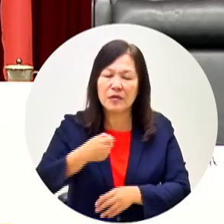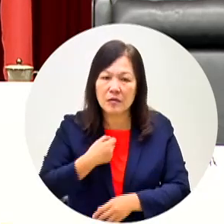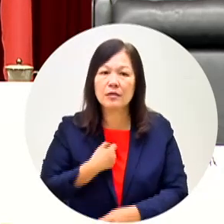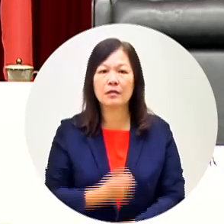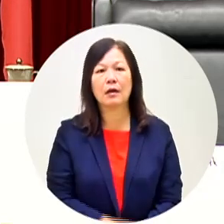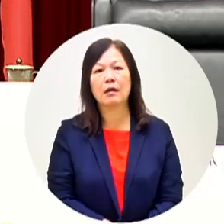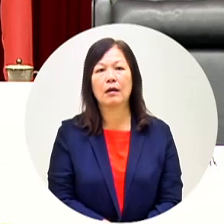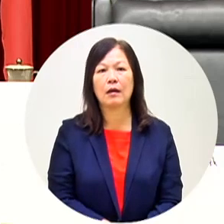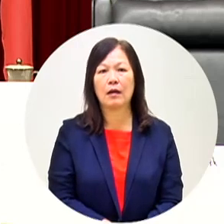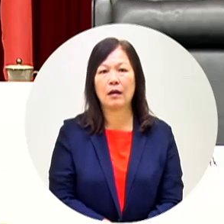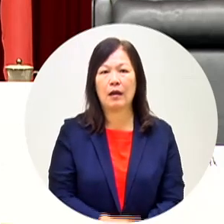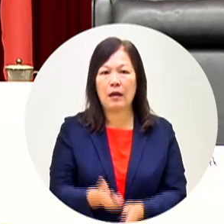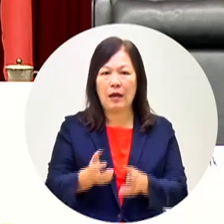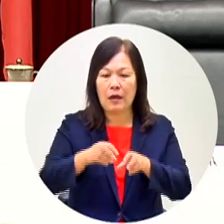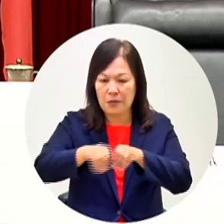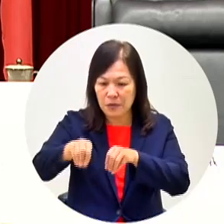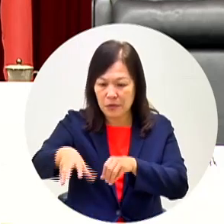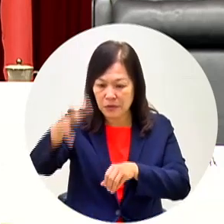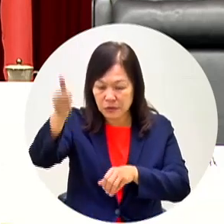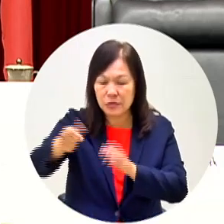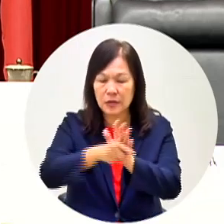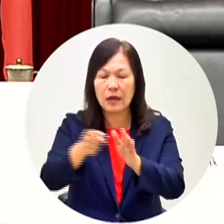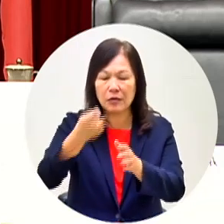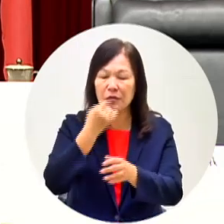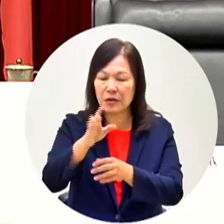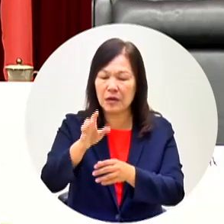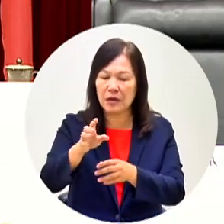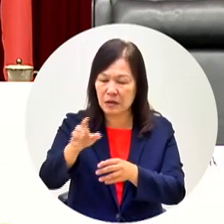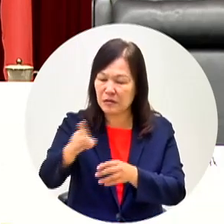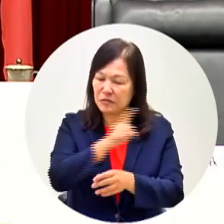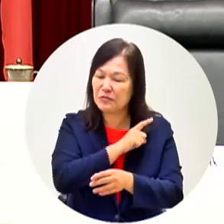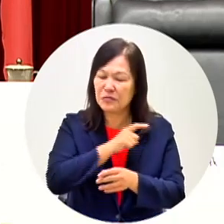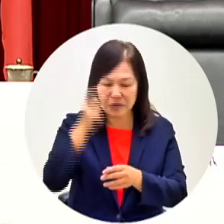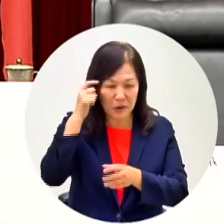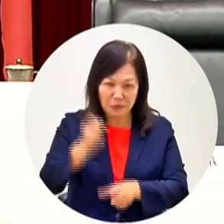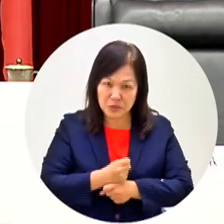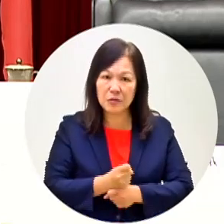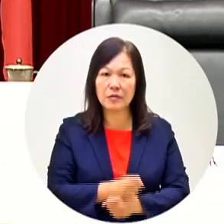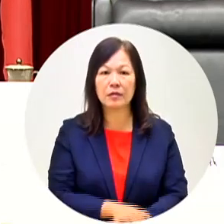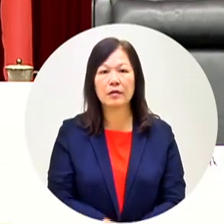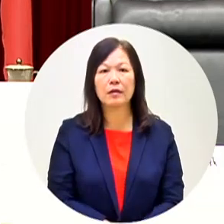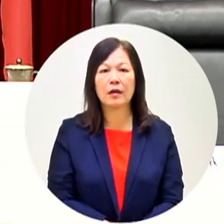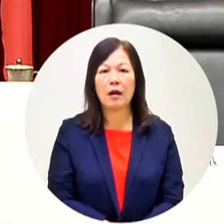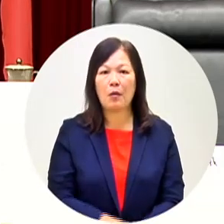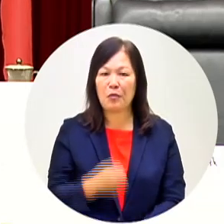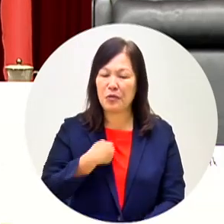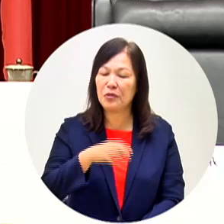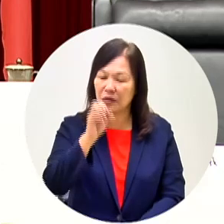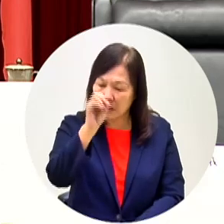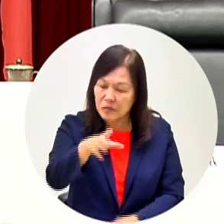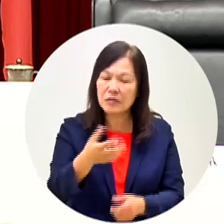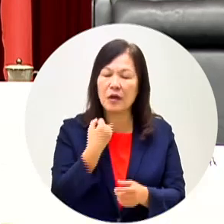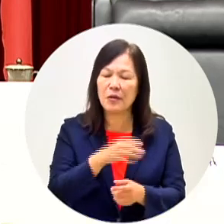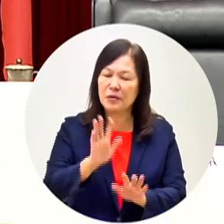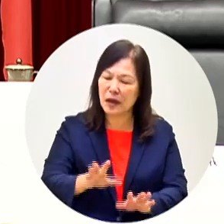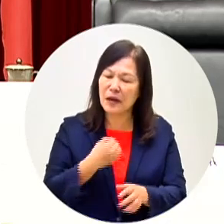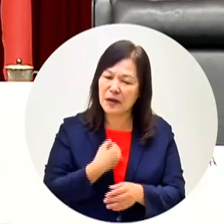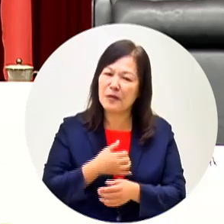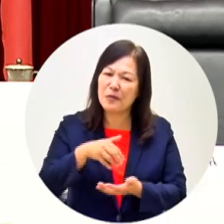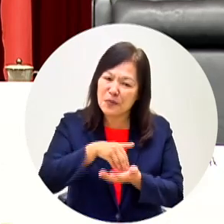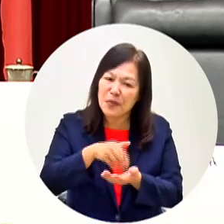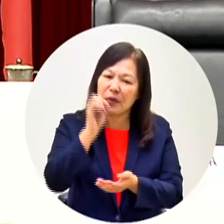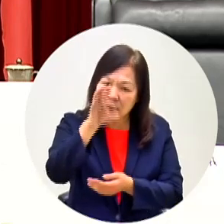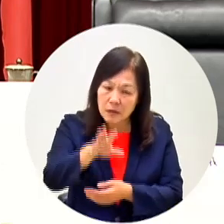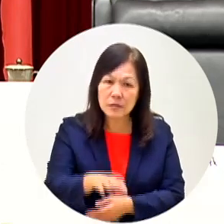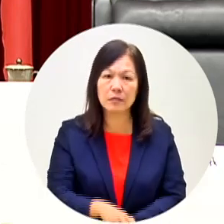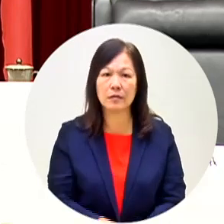啦，来啦，请离开啦。哦，我这好话歹话，我甲恁讲一遍啦，吼、哦，过去的。会安怎？会警察是怎？